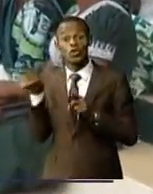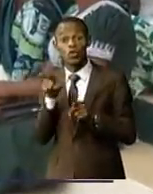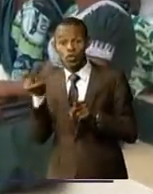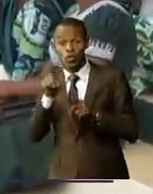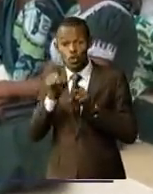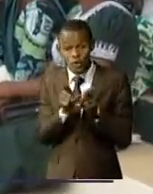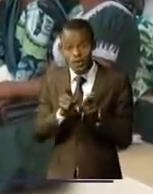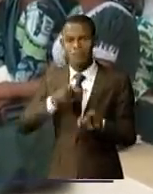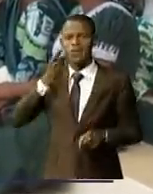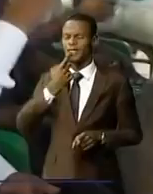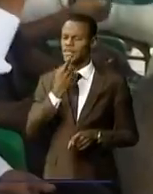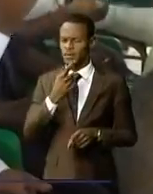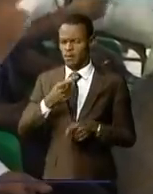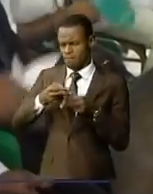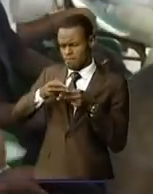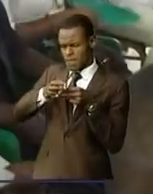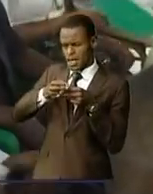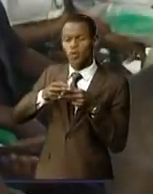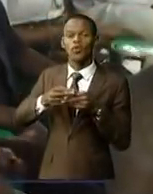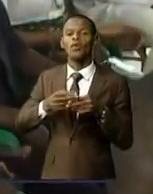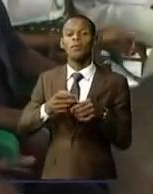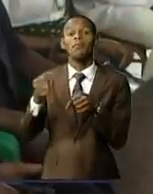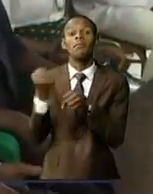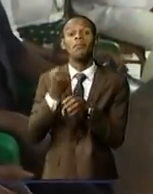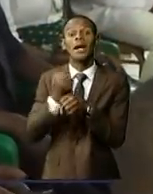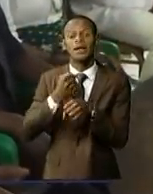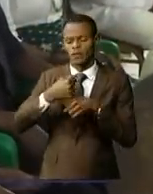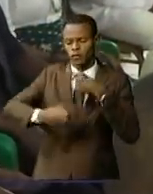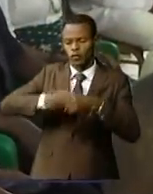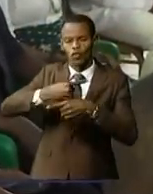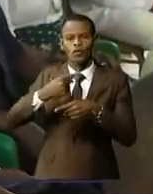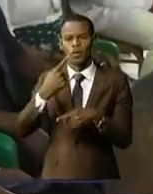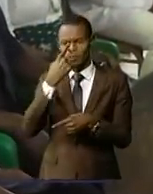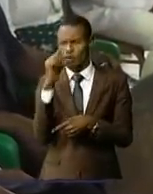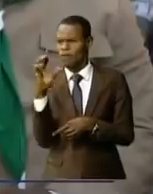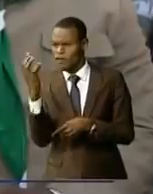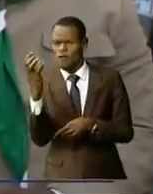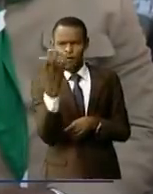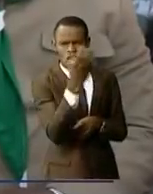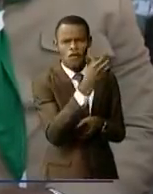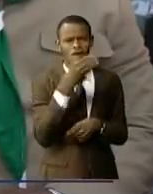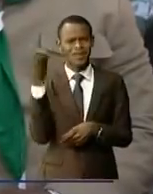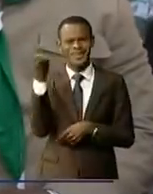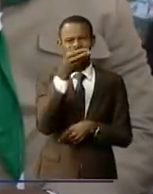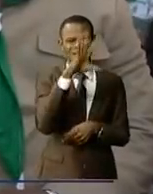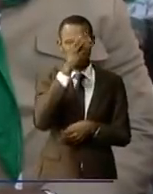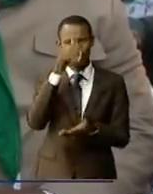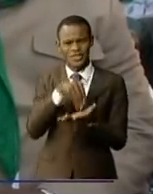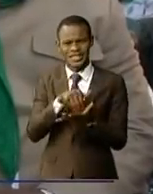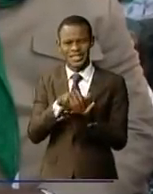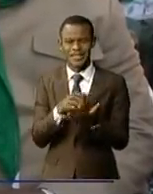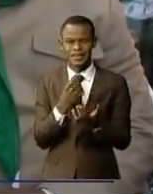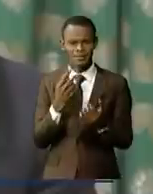tout prochains jours des travaux de développement à la base des entités territoriales du Congo central. En ce jour